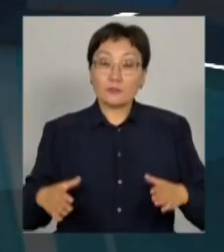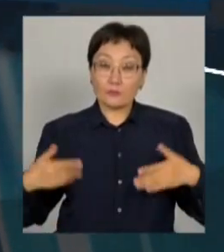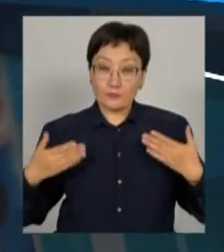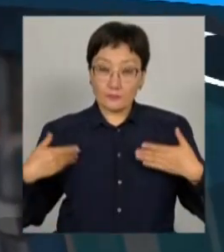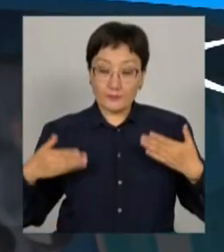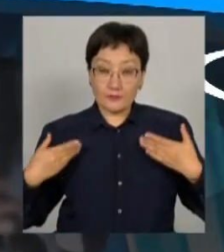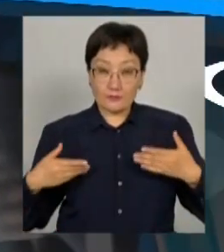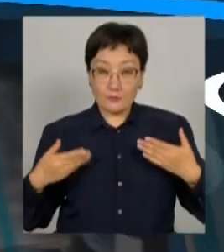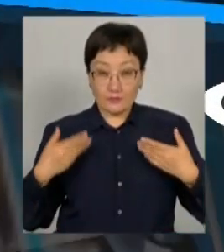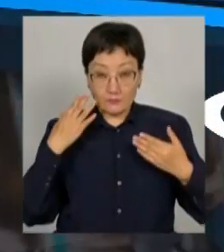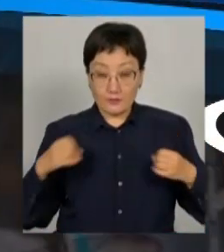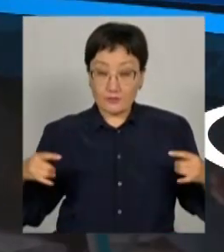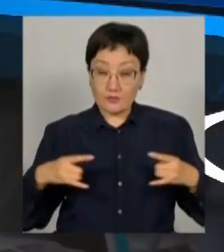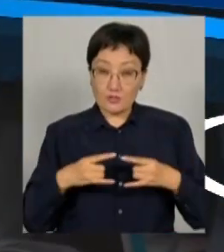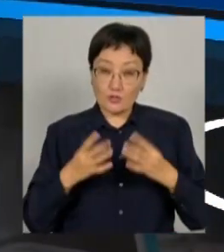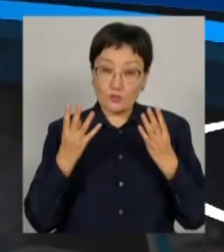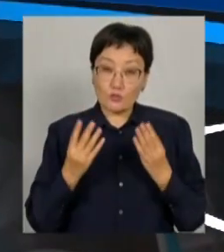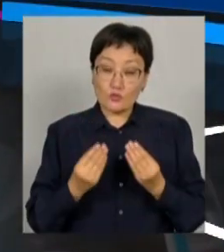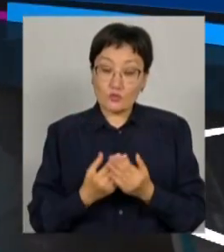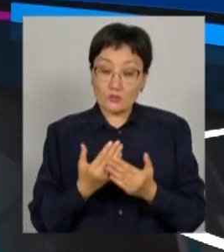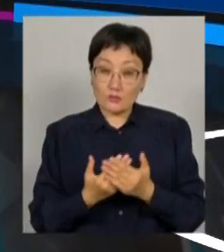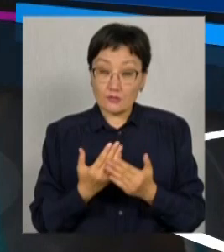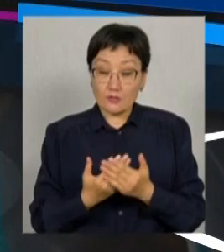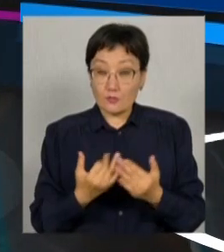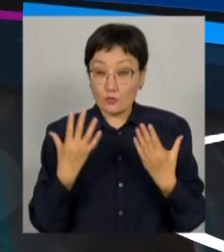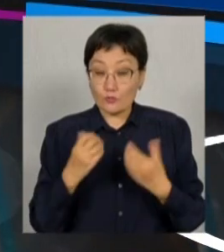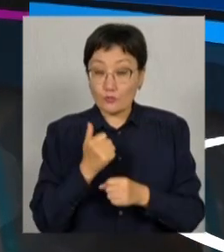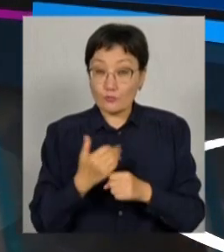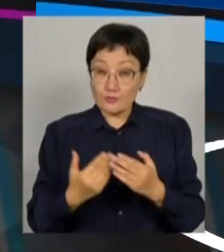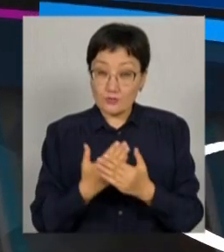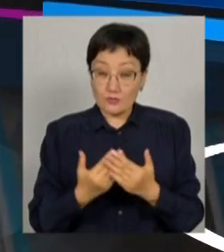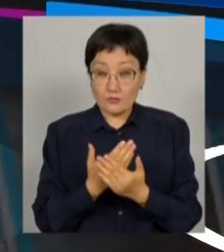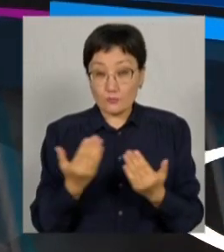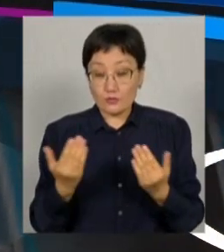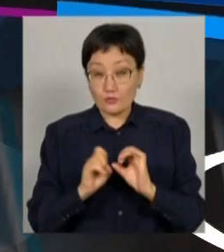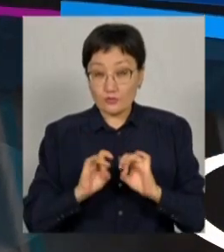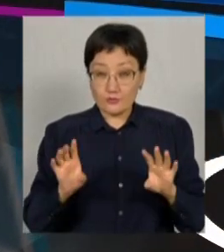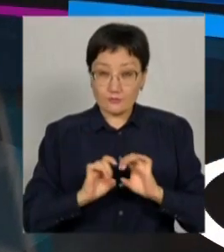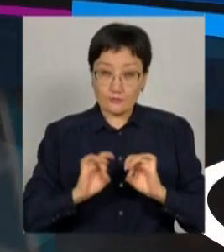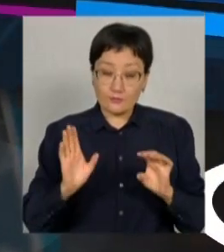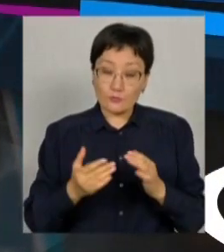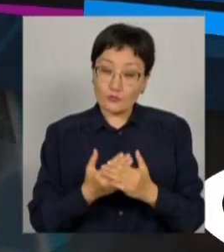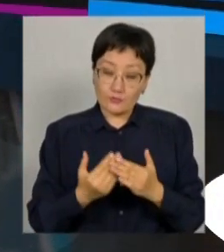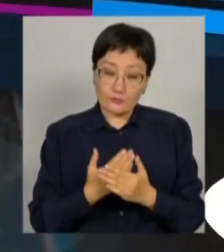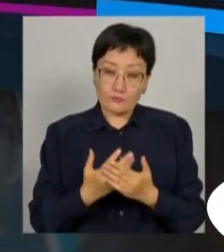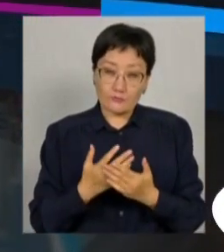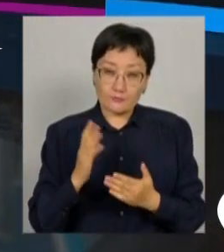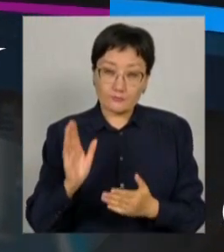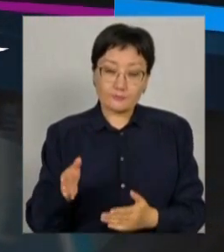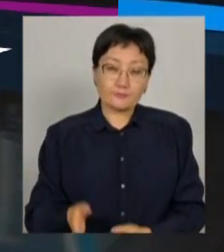Assalamu alaikum көрермен, эфирде жаңалықтар, студияда мен Қайрат Сәбітбекұлы және әріптесім Бұлбұл Қалнұрқызы. Қазір